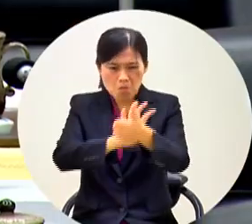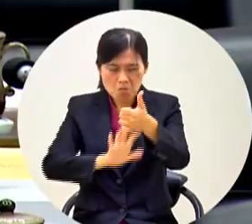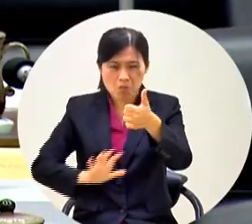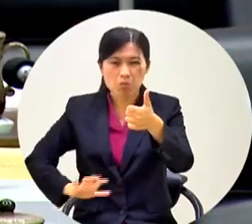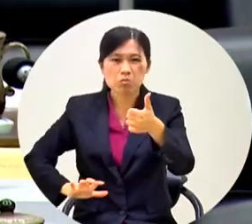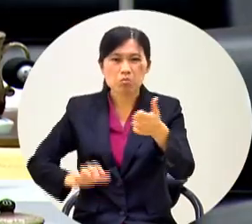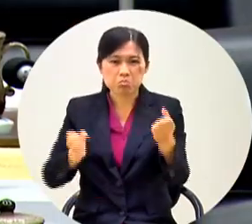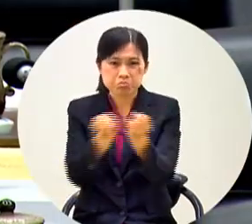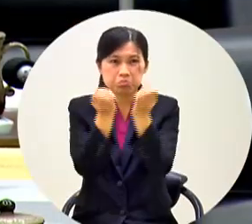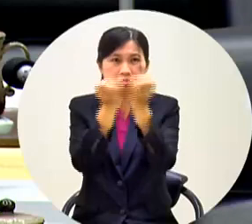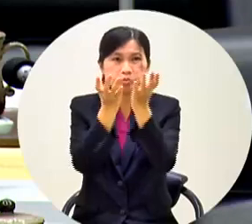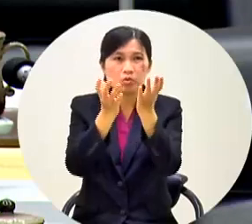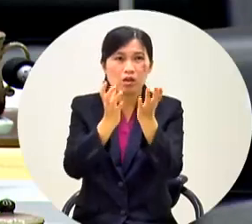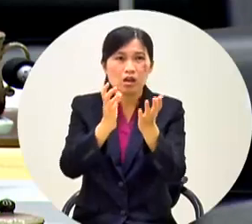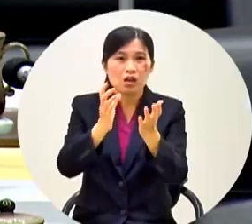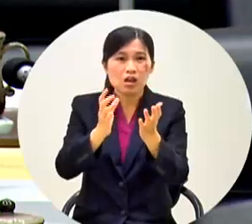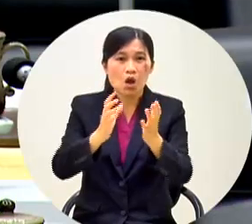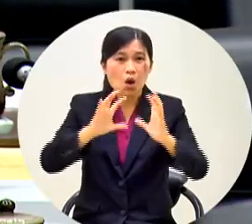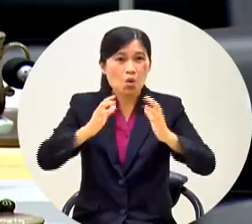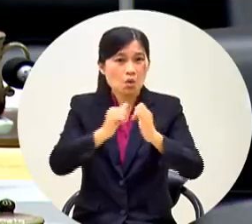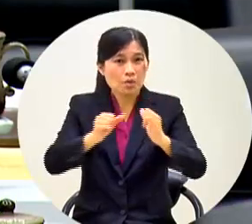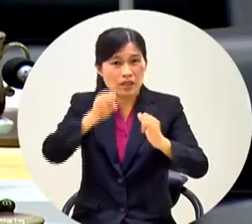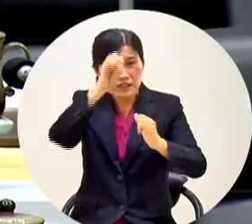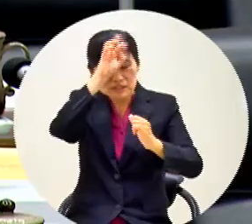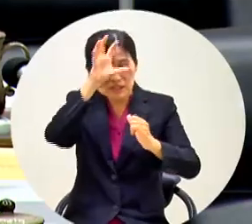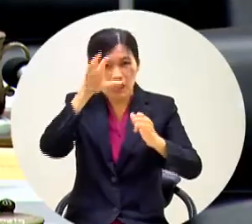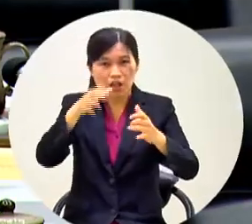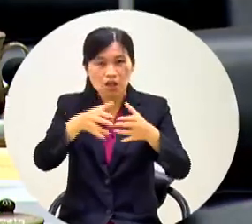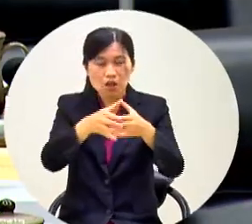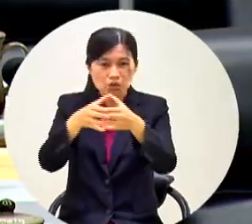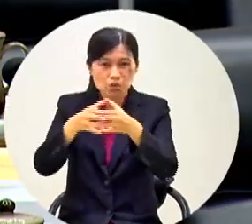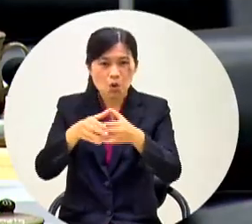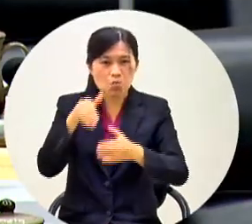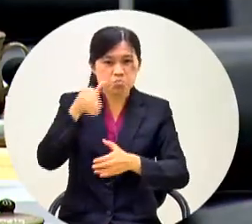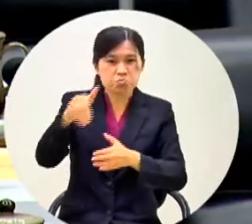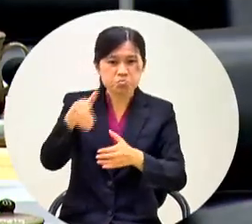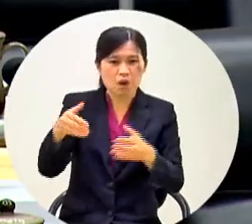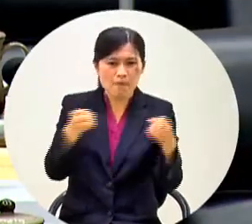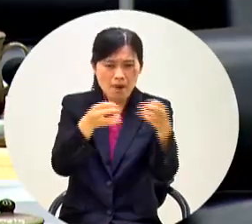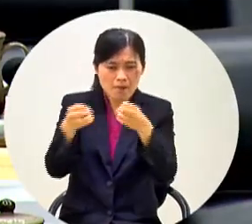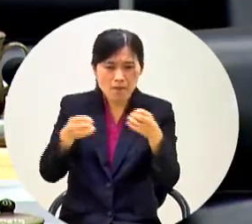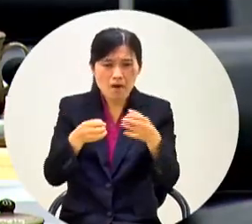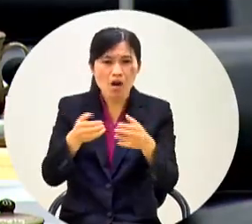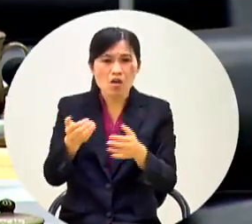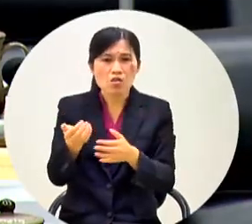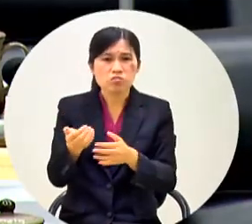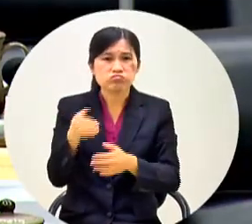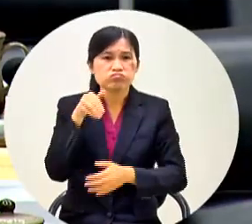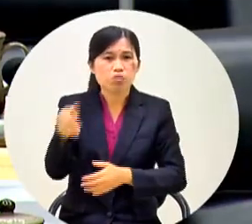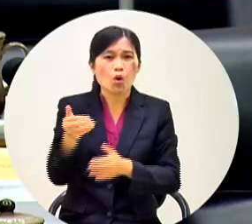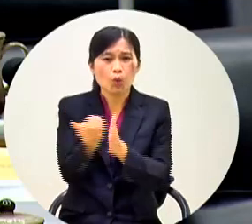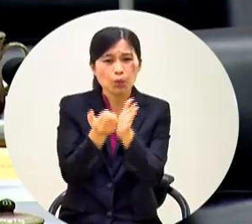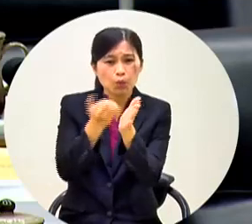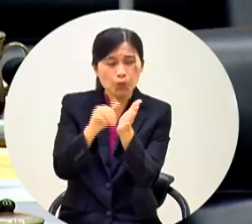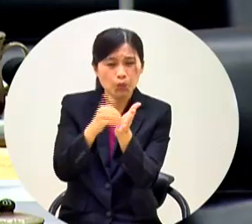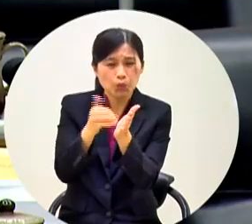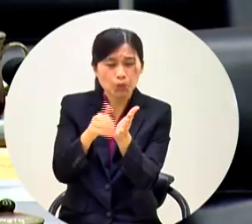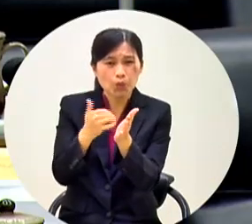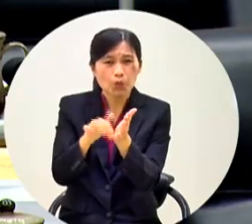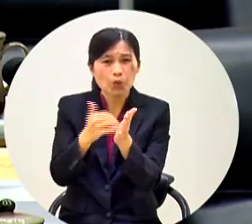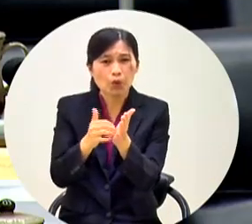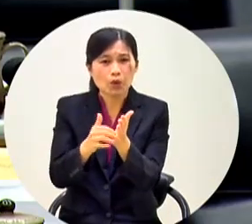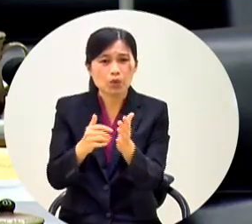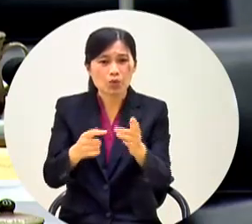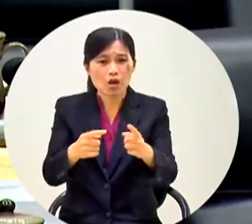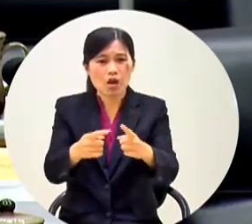团拒绝协商，不愿意这个预算让韩国瑜市长列席，来让高雄民了解他到